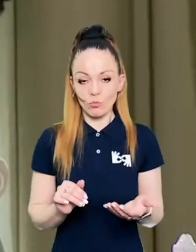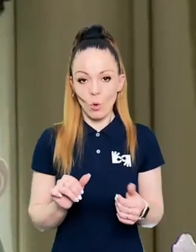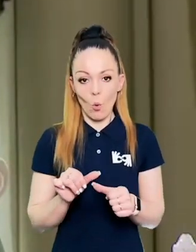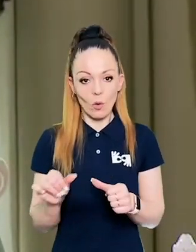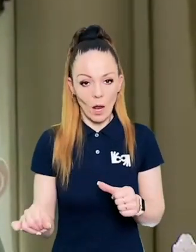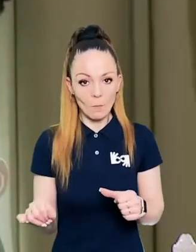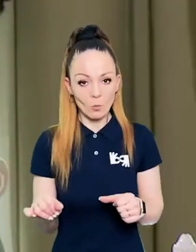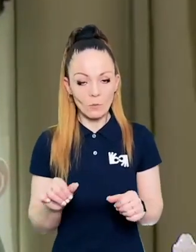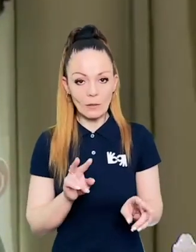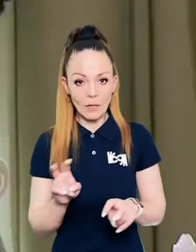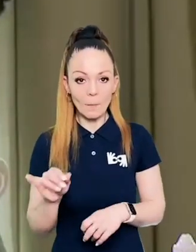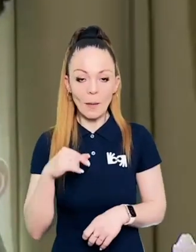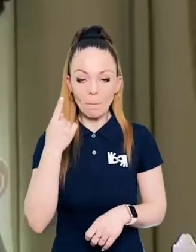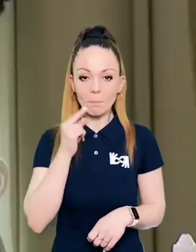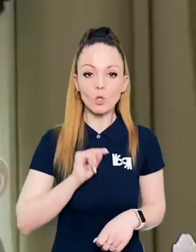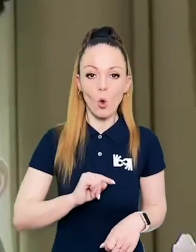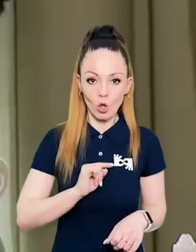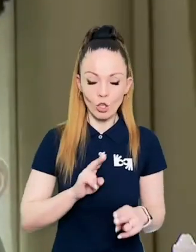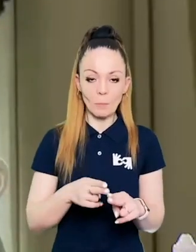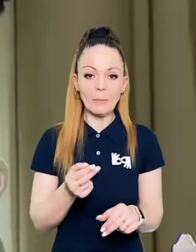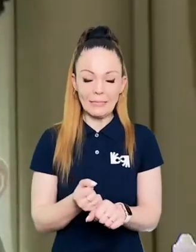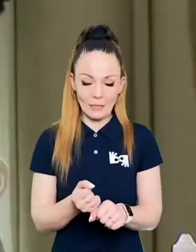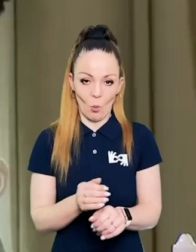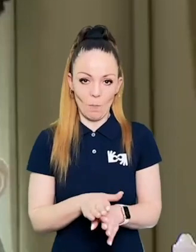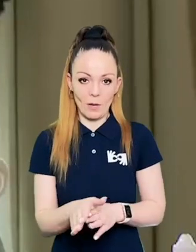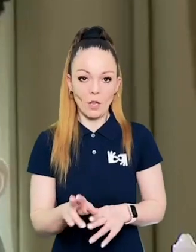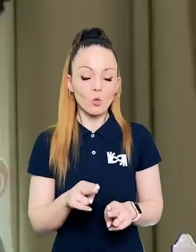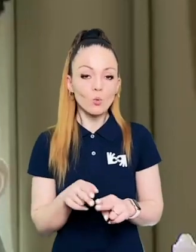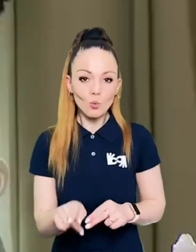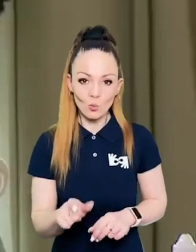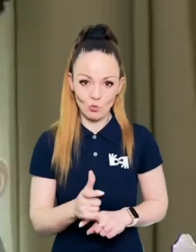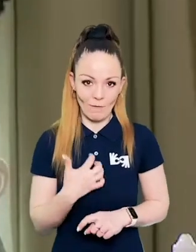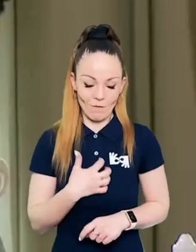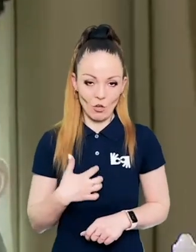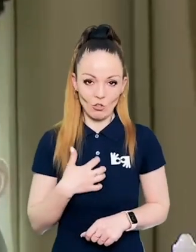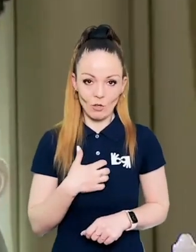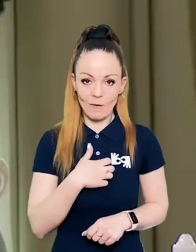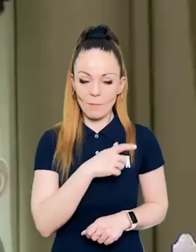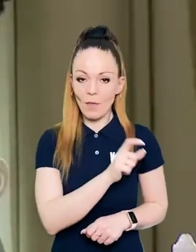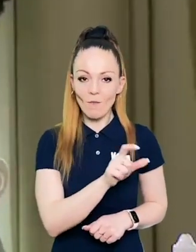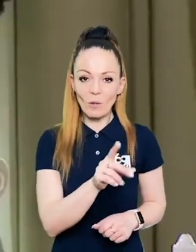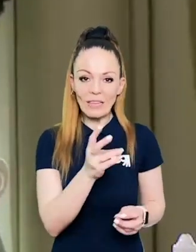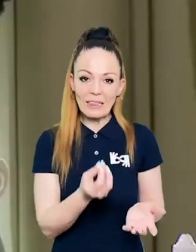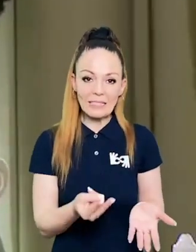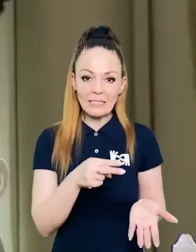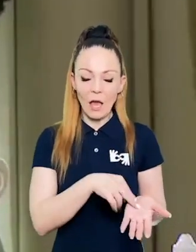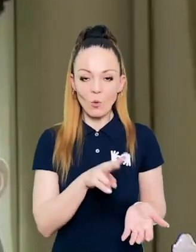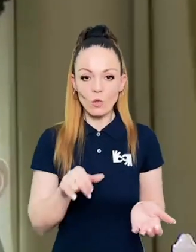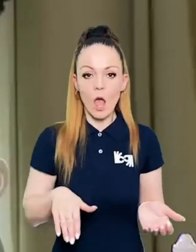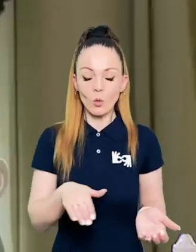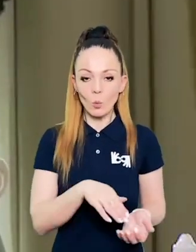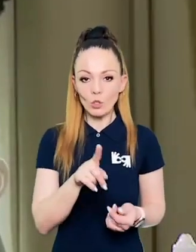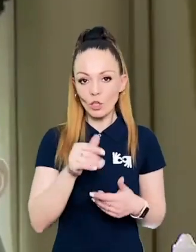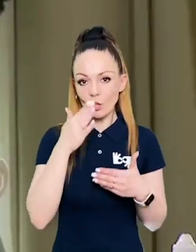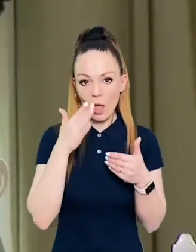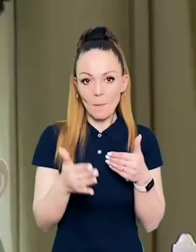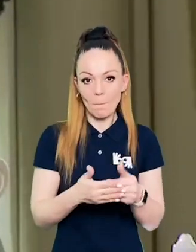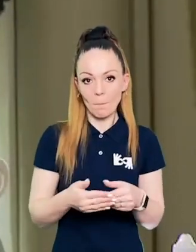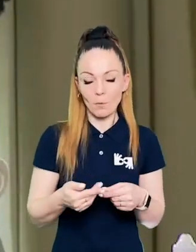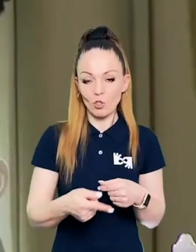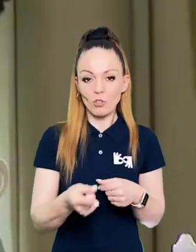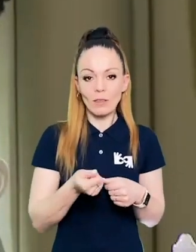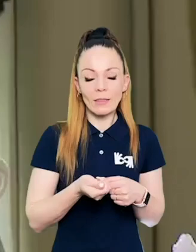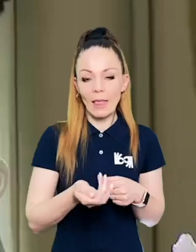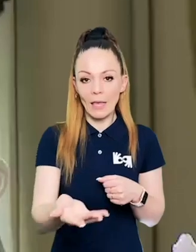продовжуючи попередню тему, і психологічно ми це зробили. Це дуже важливо. Вони не стануть на ноги за